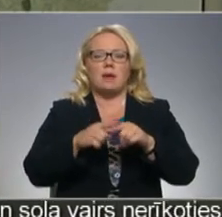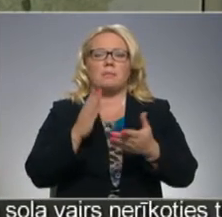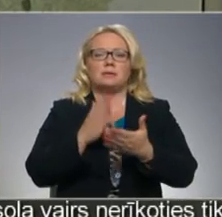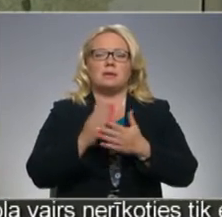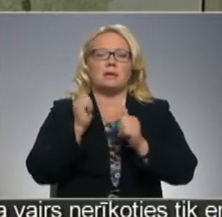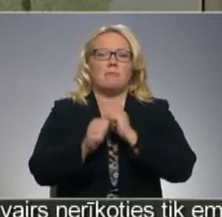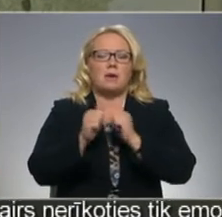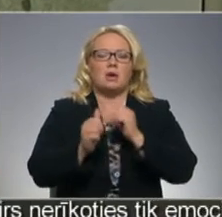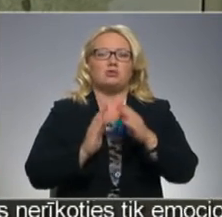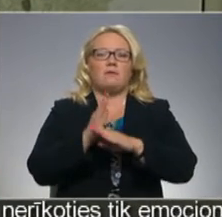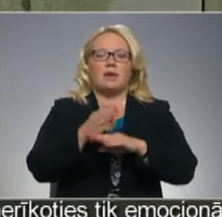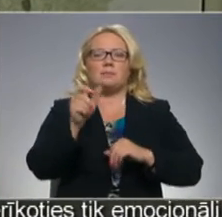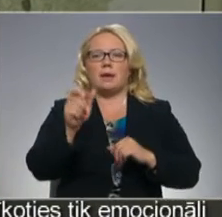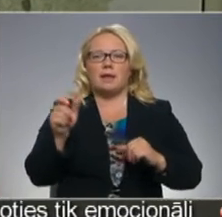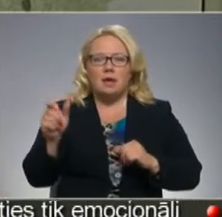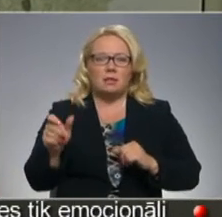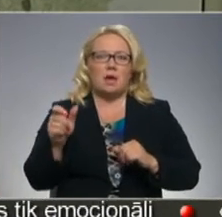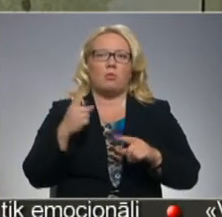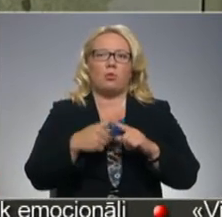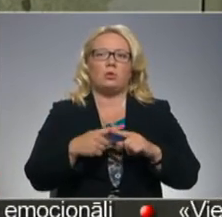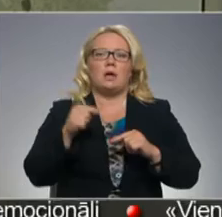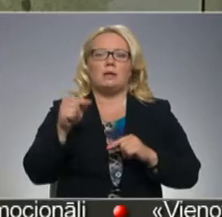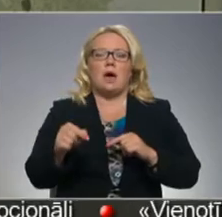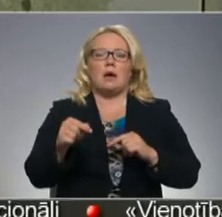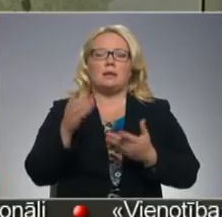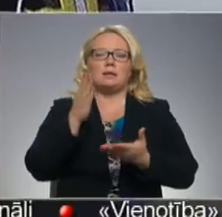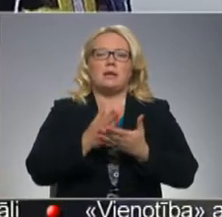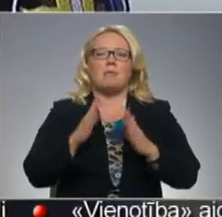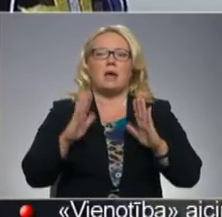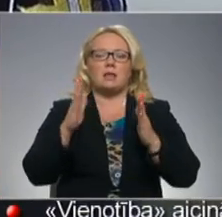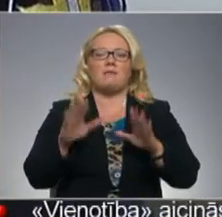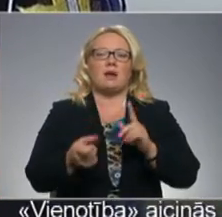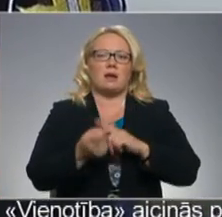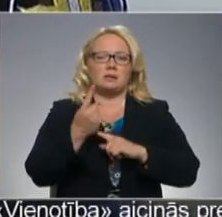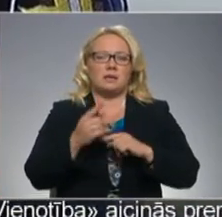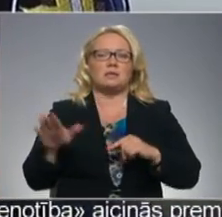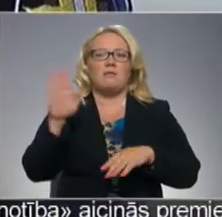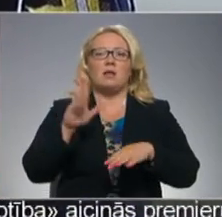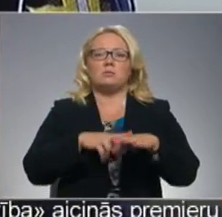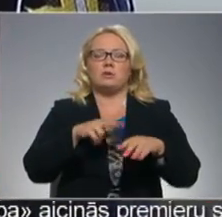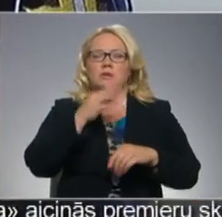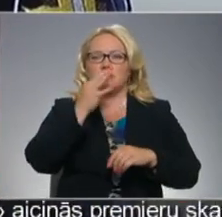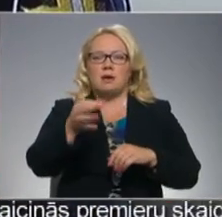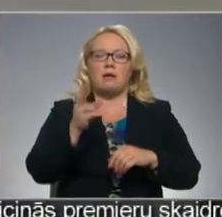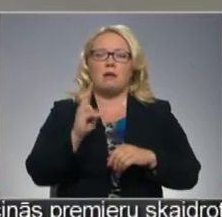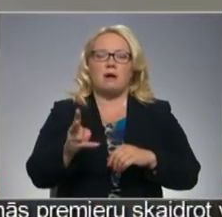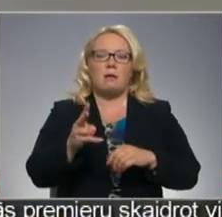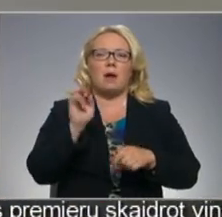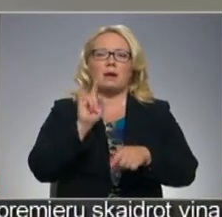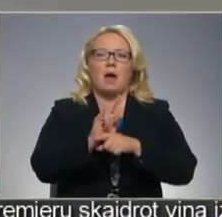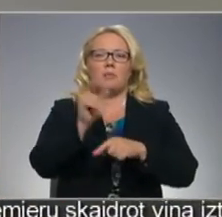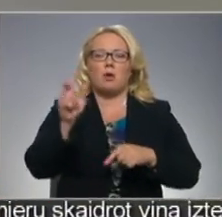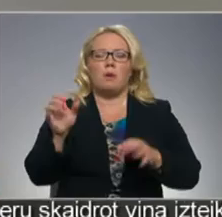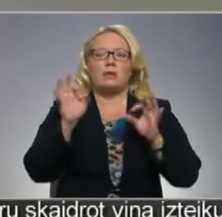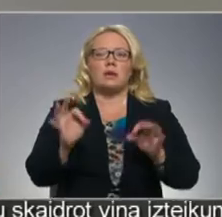bieži viesi pie mūsu klientiem un šādi starpgadījumi varētu rasties. Valsts policijā norāda, par krāpnieku upuriem visbiežāk kļūst